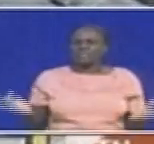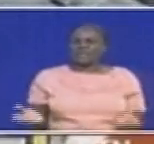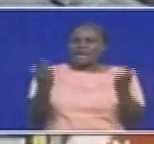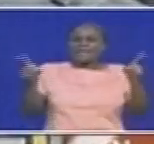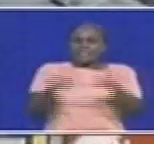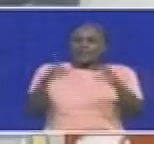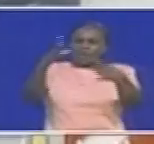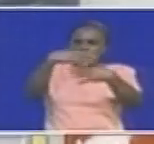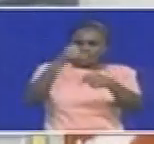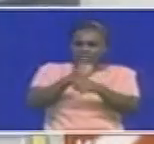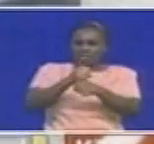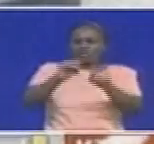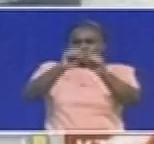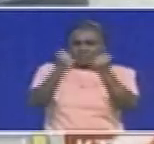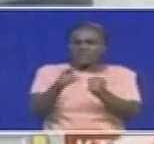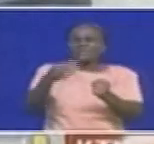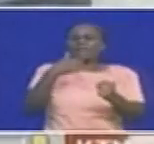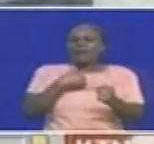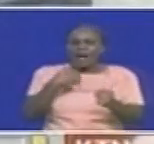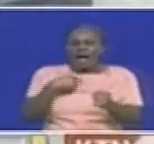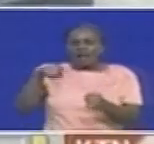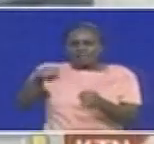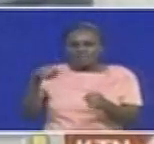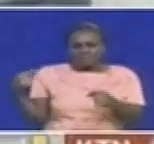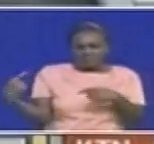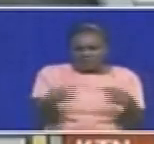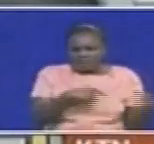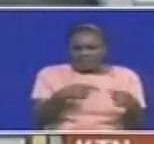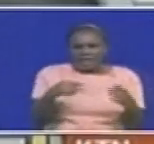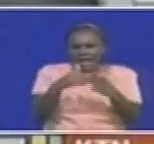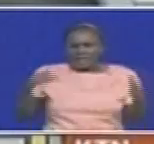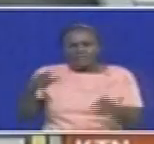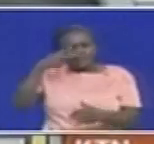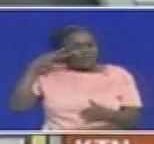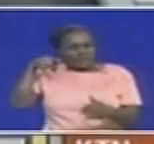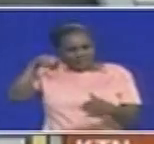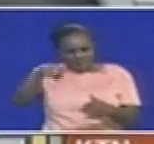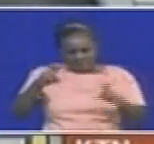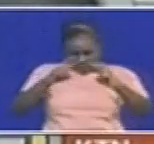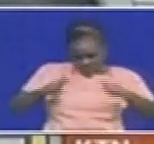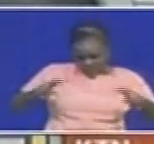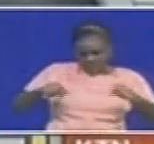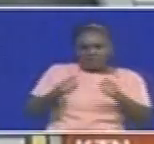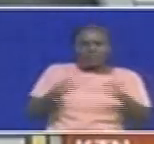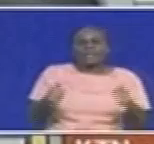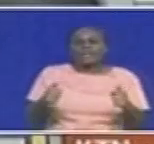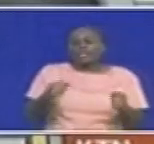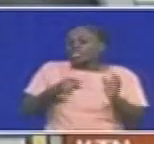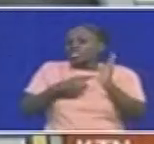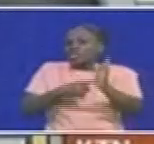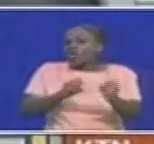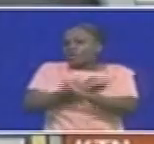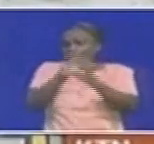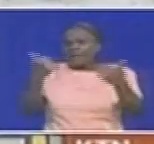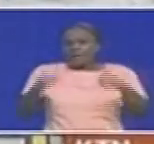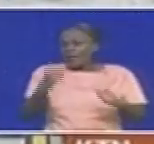ya kijamii yanayodaiwa kuwa na unafiki katika vita dhidi ya ugaidi pia yatachunguzwa. Haijabainika wazi